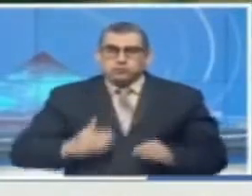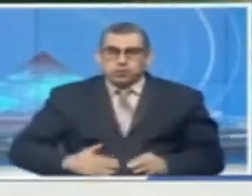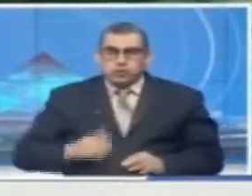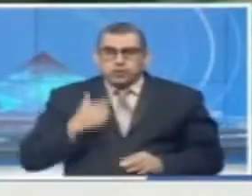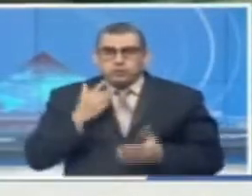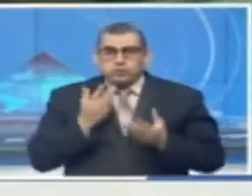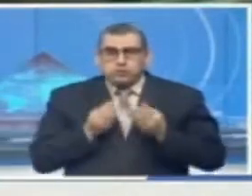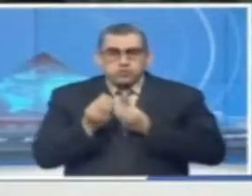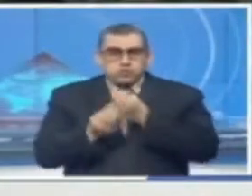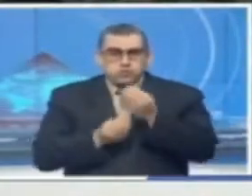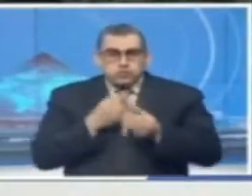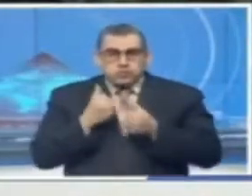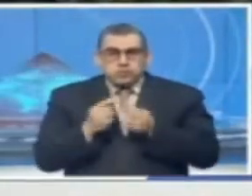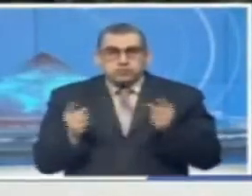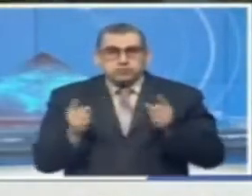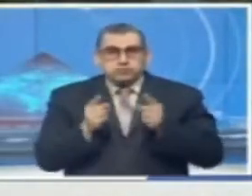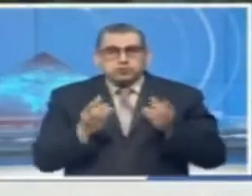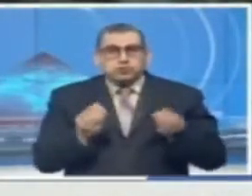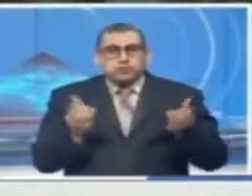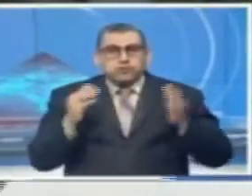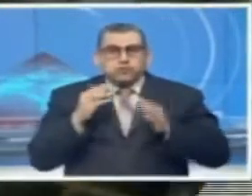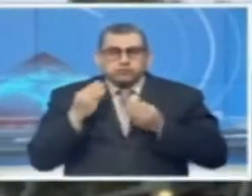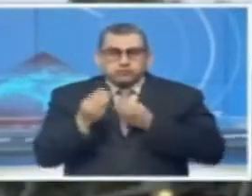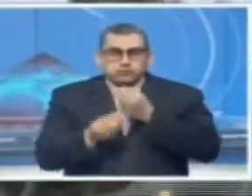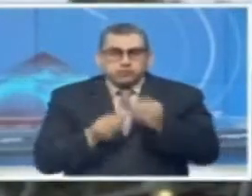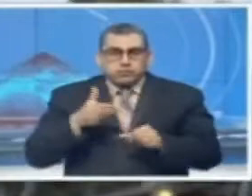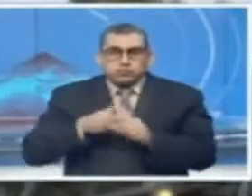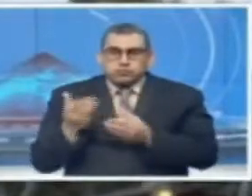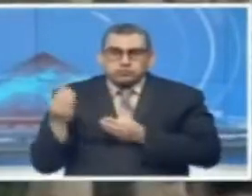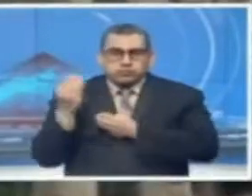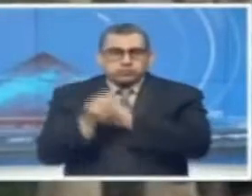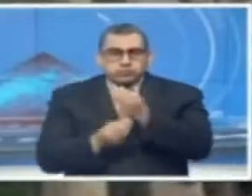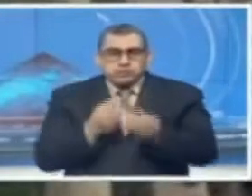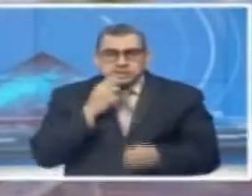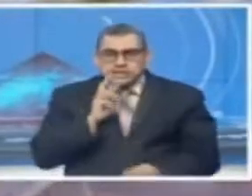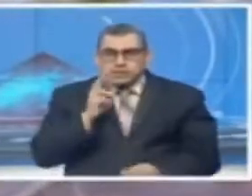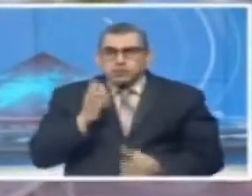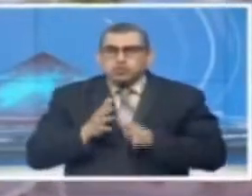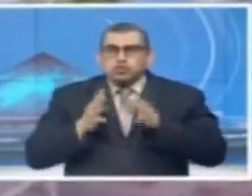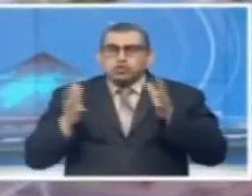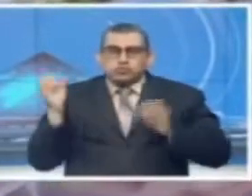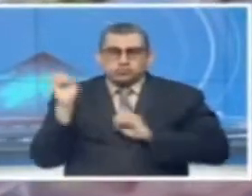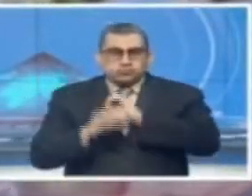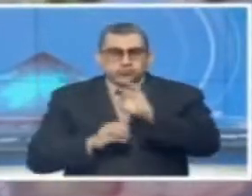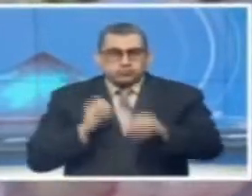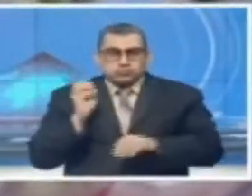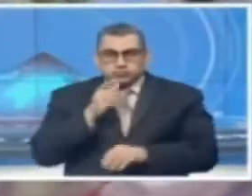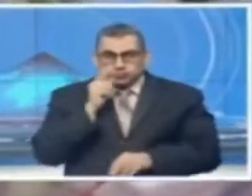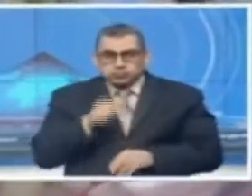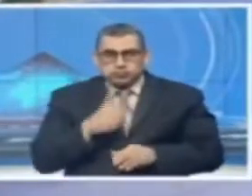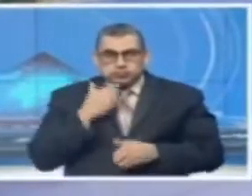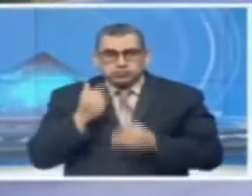قليل مختصر من كثير قدمه قطاع البترول خلال السبع سنوات الماضية، وما